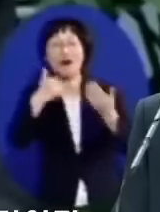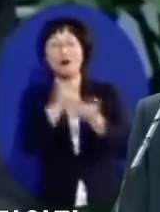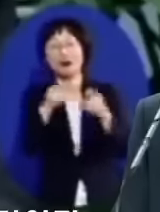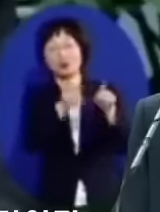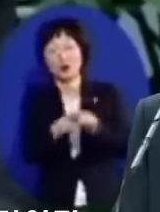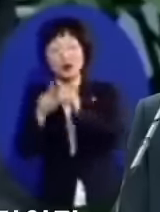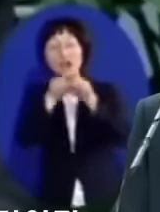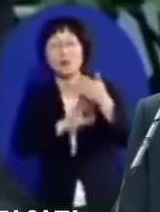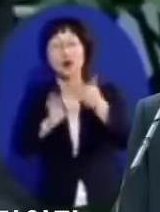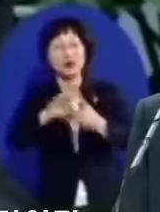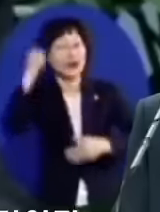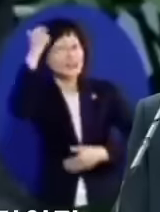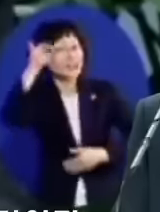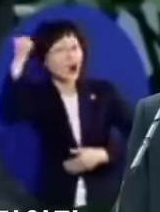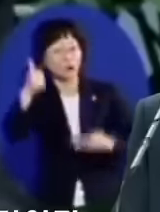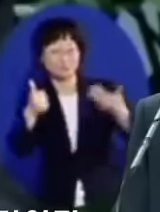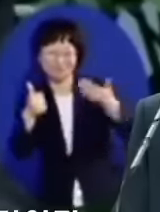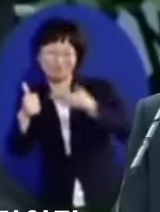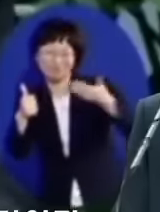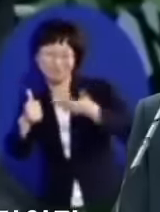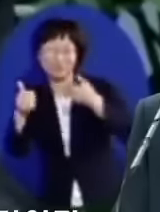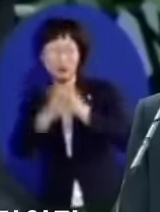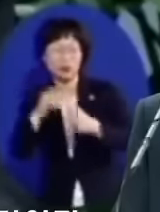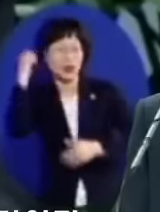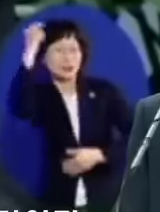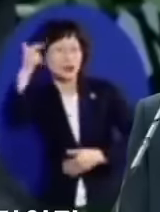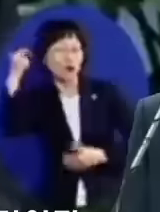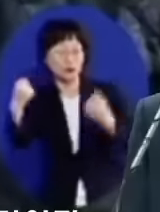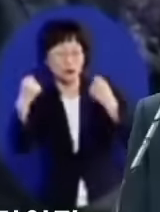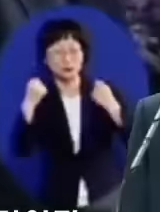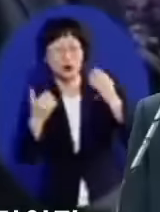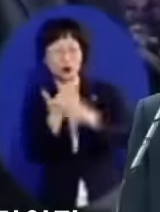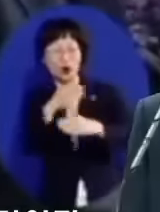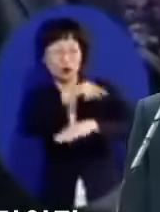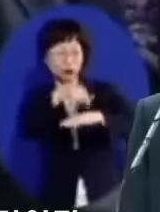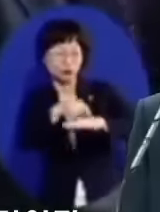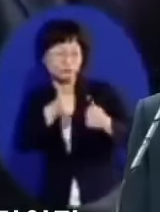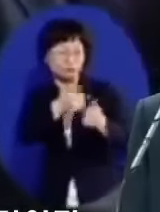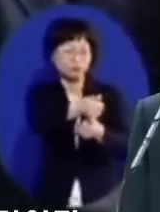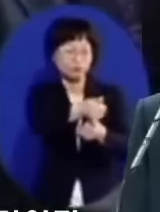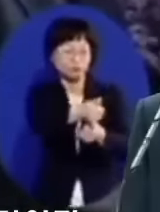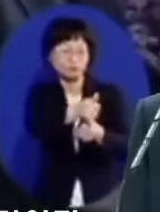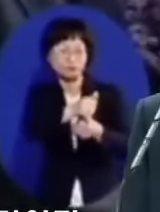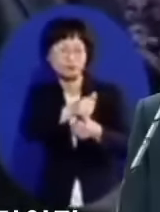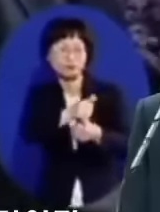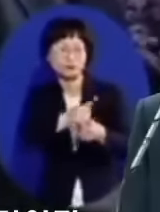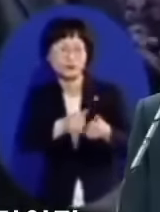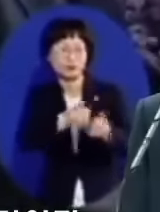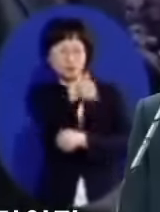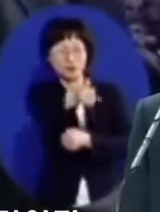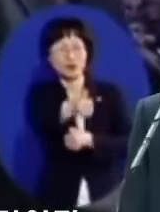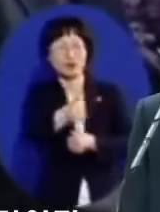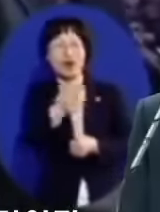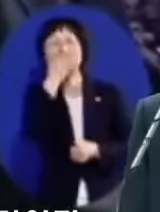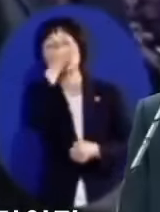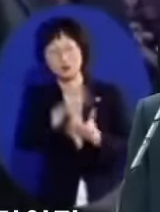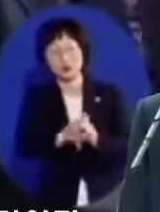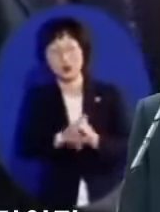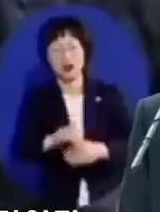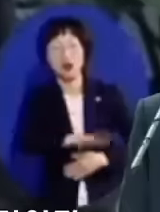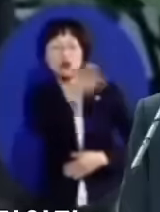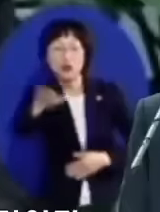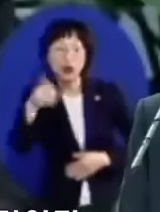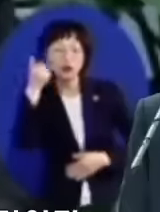동행하면 영을 자꾸 먹여주는 것이기 때문에 영이 힘을 얻어가지고서 육을 눌러버리고 육을 승리하게 되는 것입니다. 우리가 어느